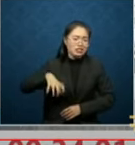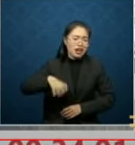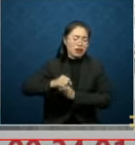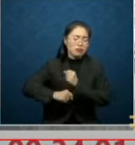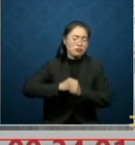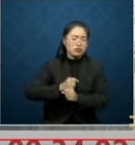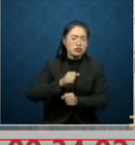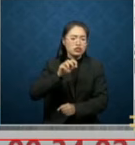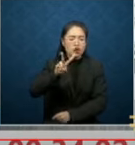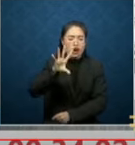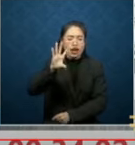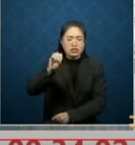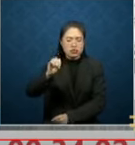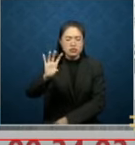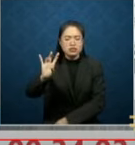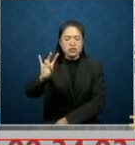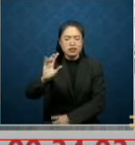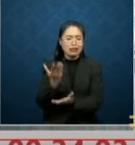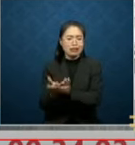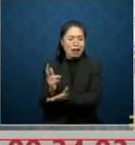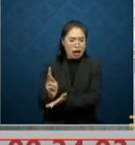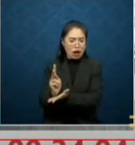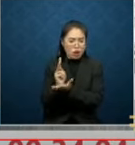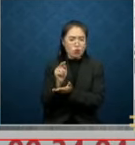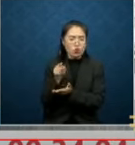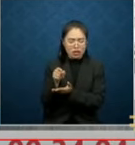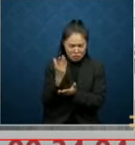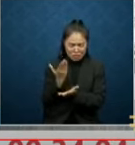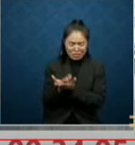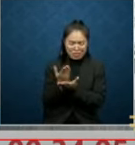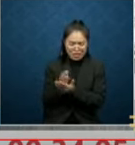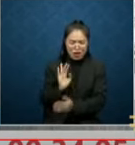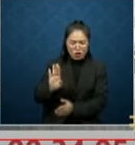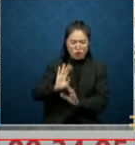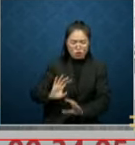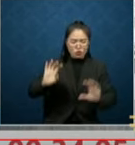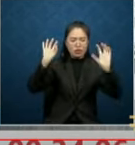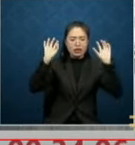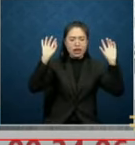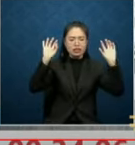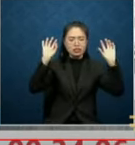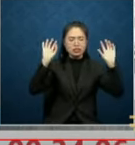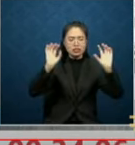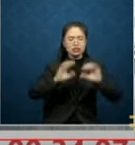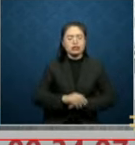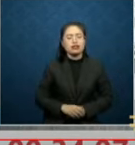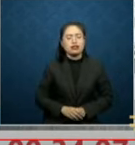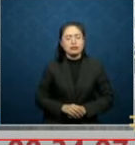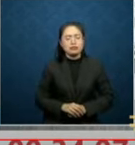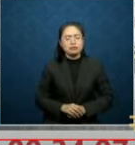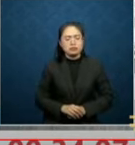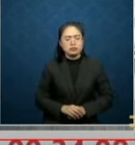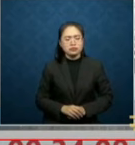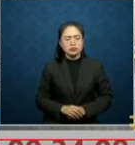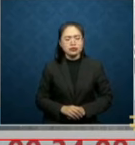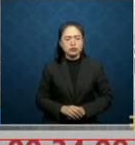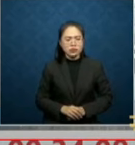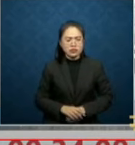34/2557 ด้วยนะครับเขาก็บอกว่าเงินกู้นี่ก็คือเงินแผ่นดินประเด็นความเสี่ยง